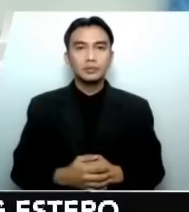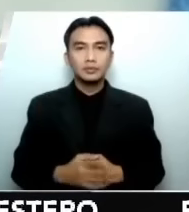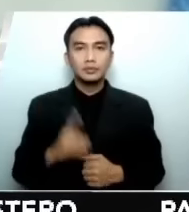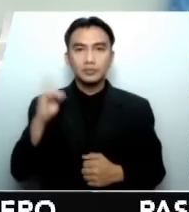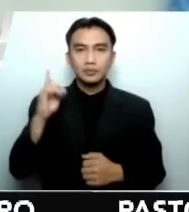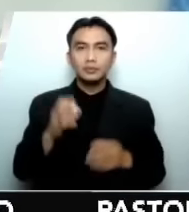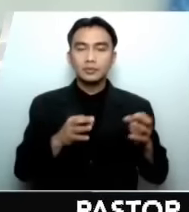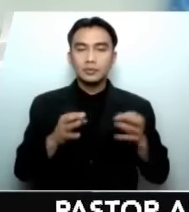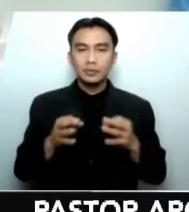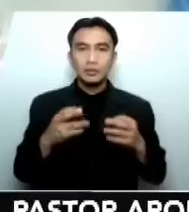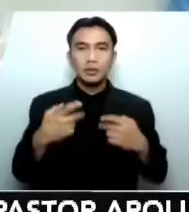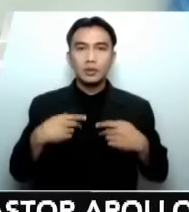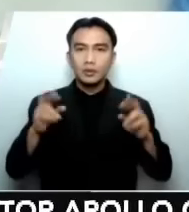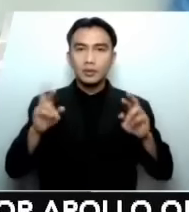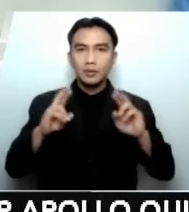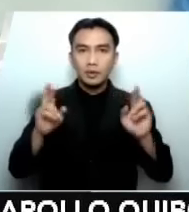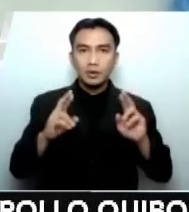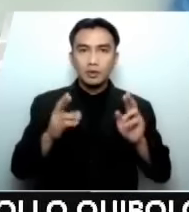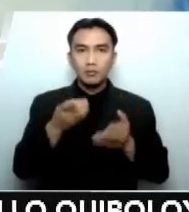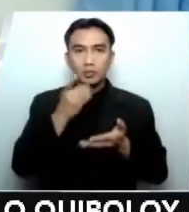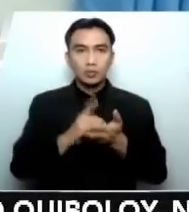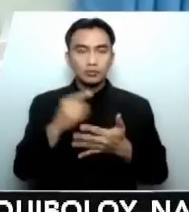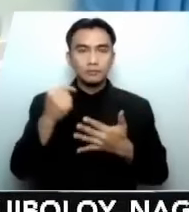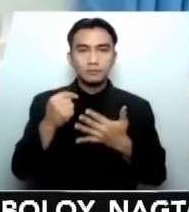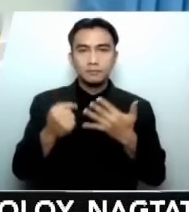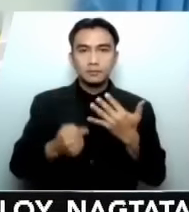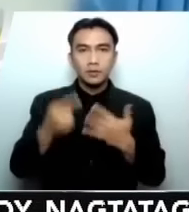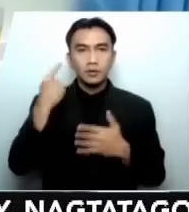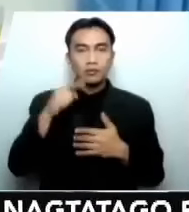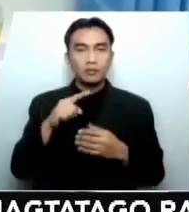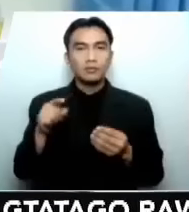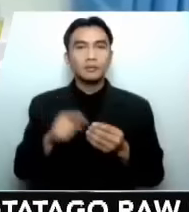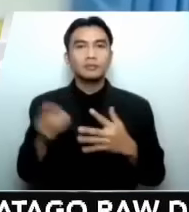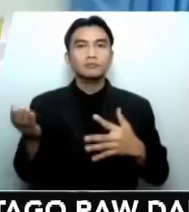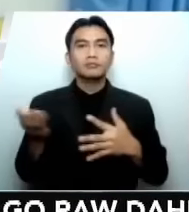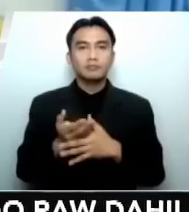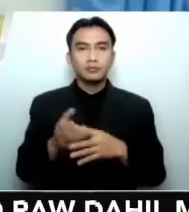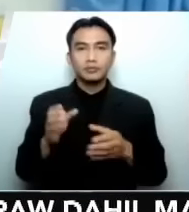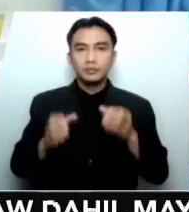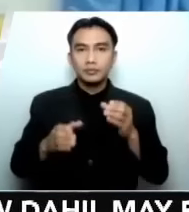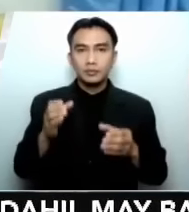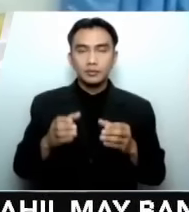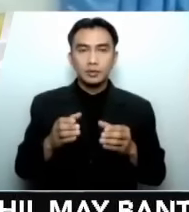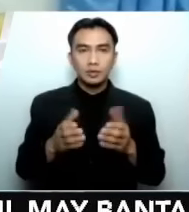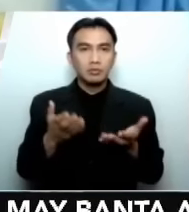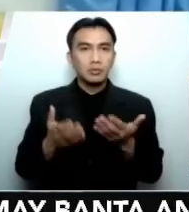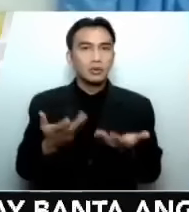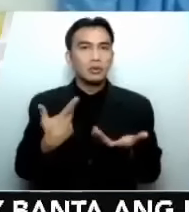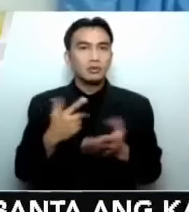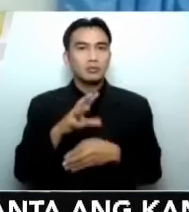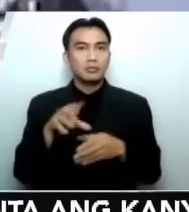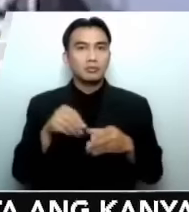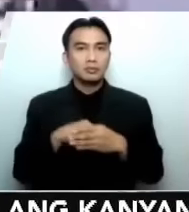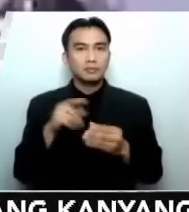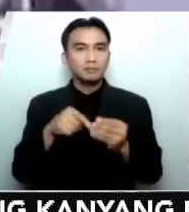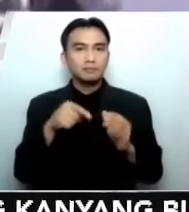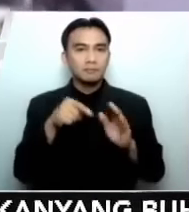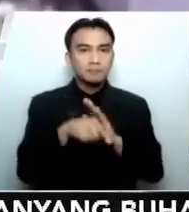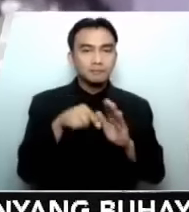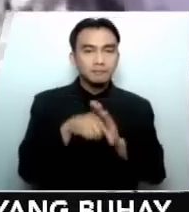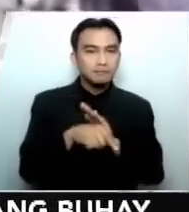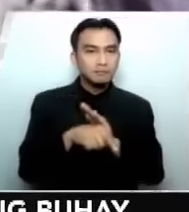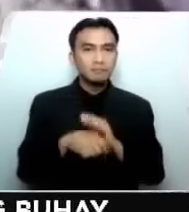for filing of criminal case. Tinitingnan natin kung papasok ito sa frustrated homicide or frustrated murder. Von